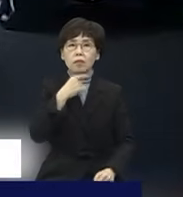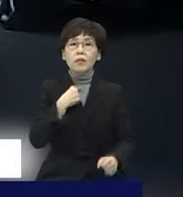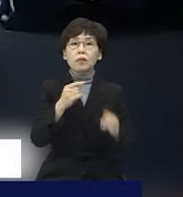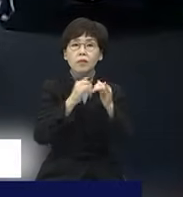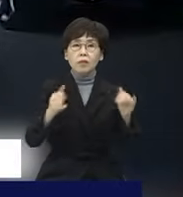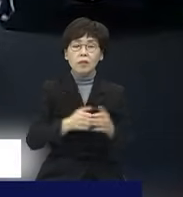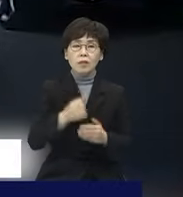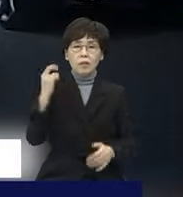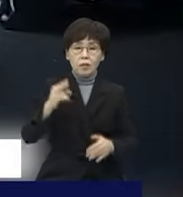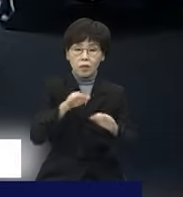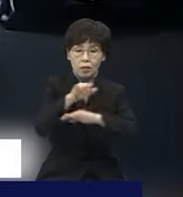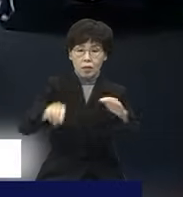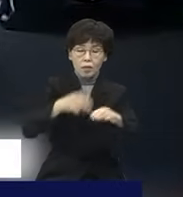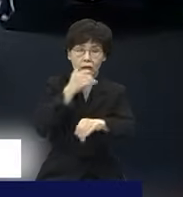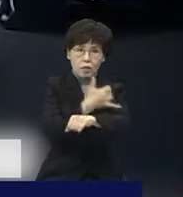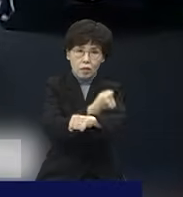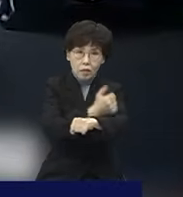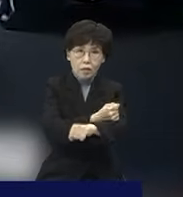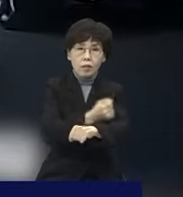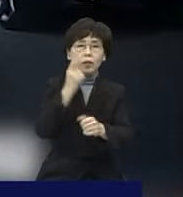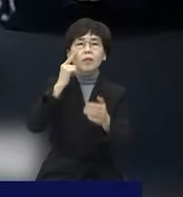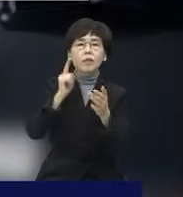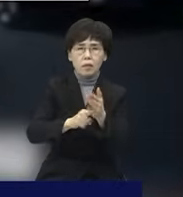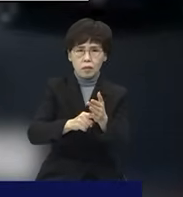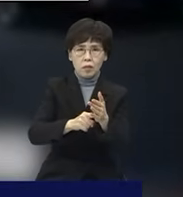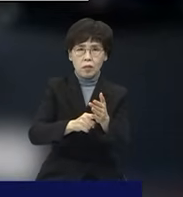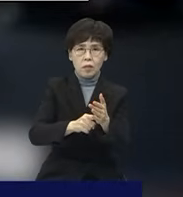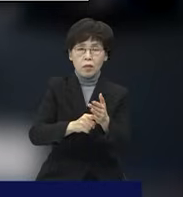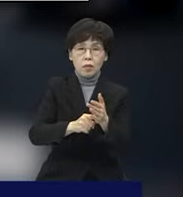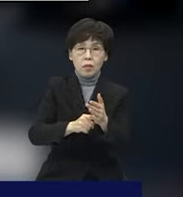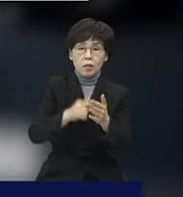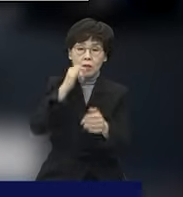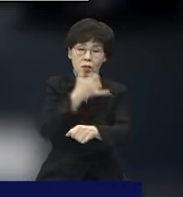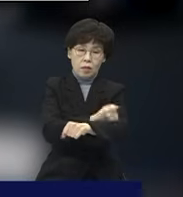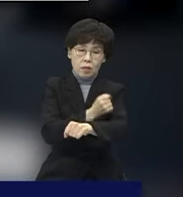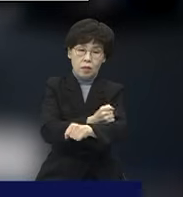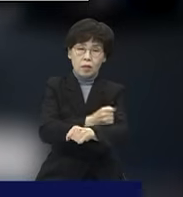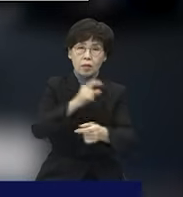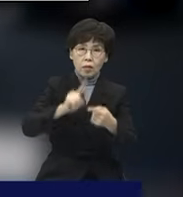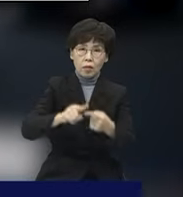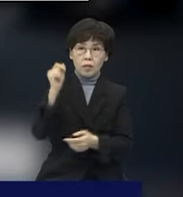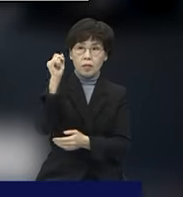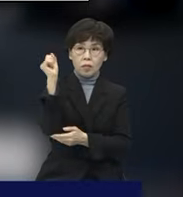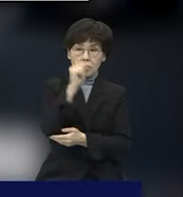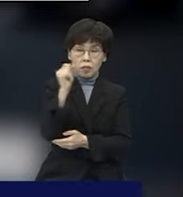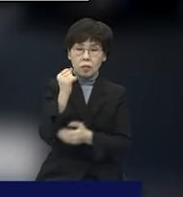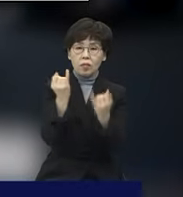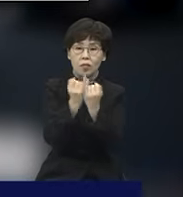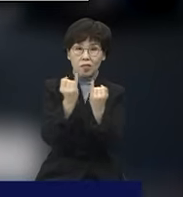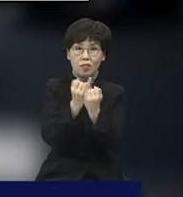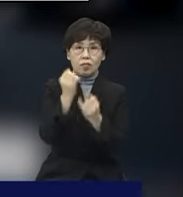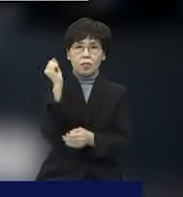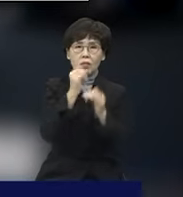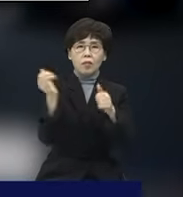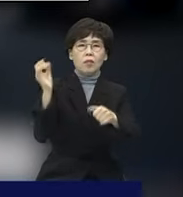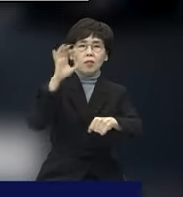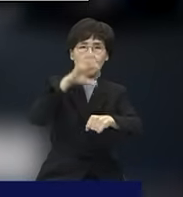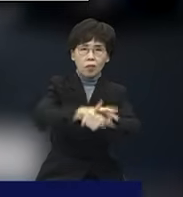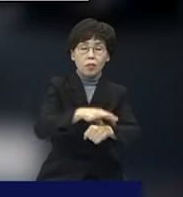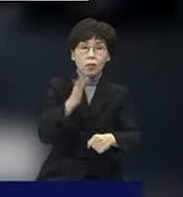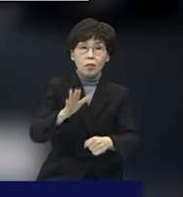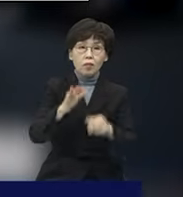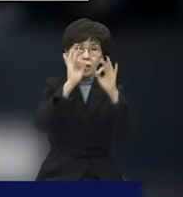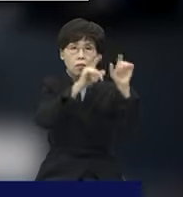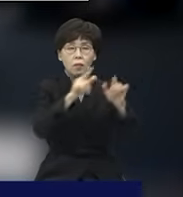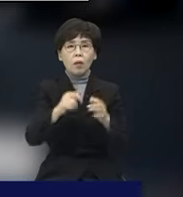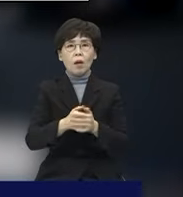마약 주사기까지 발견됐습니다. 경찰은 마약 투약 상태로 운전까지 한 여성 운전자를 곧장 체포했는데요. 누리꾼들은